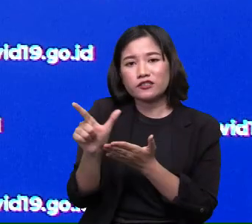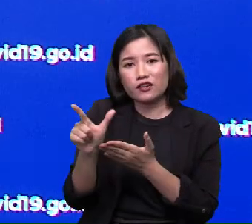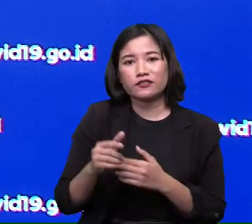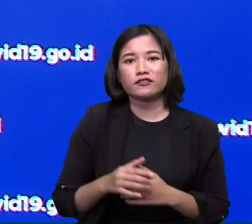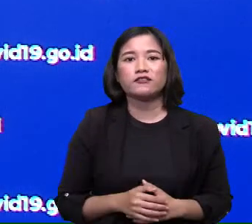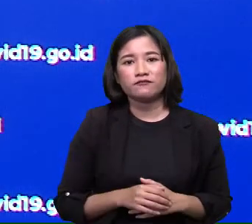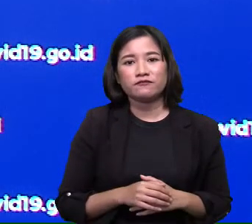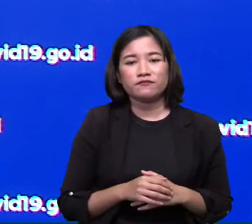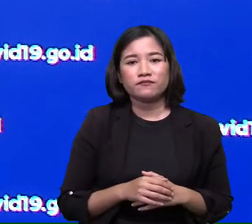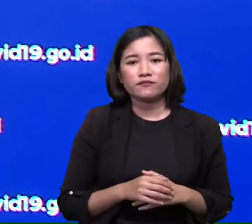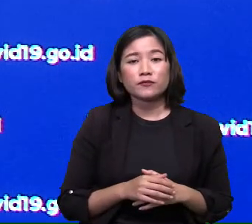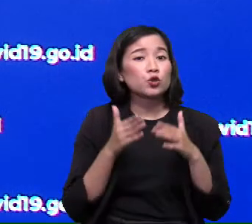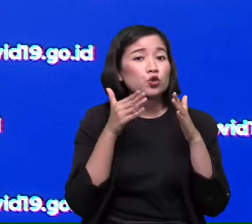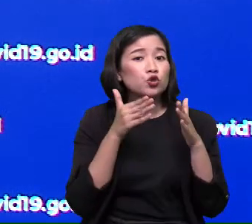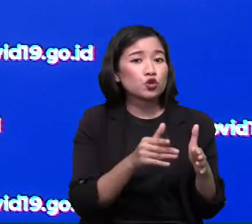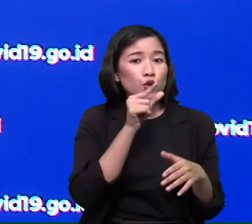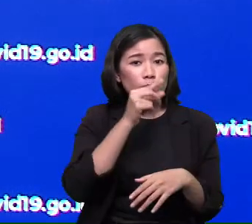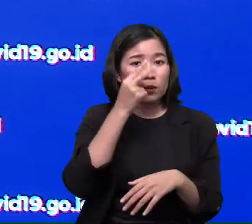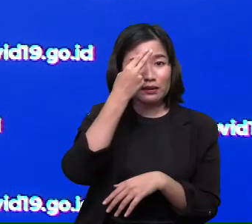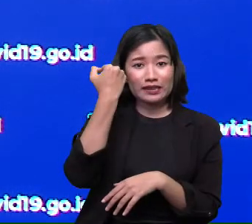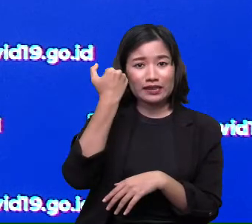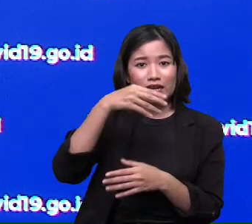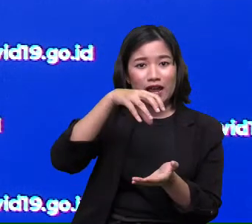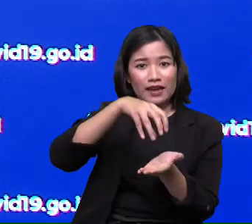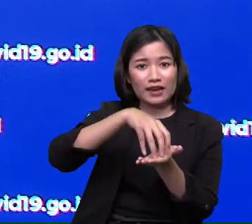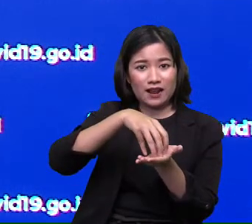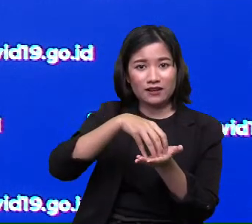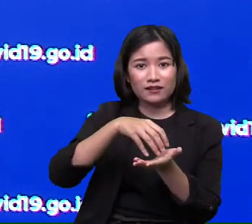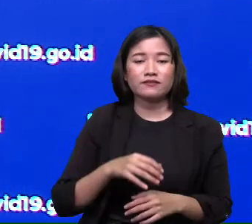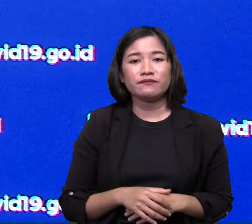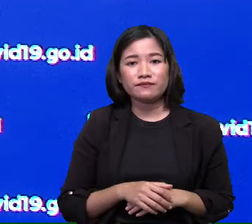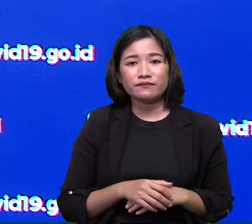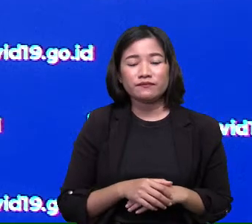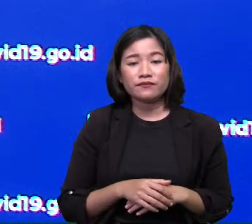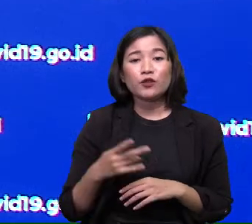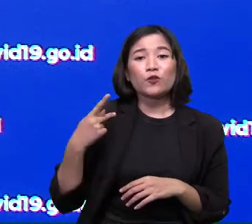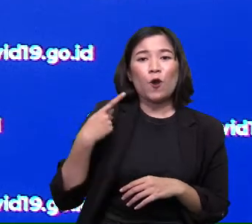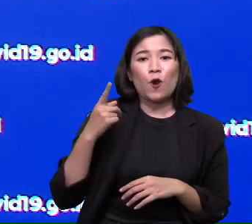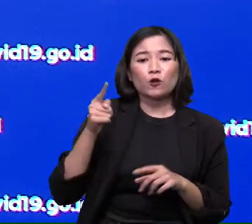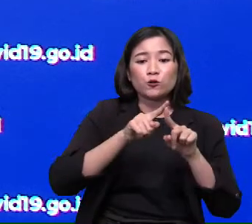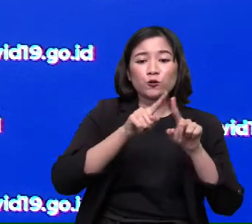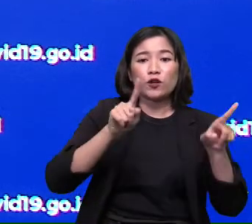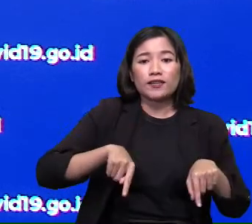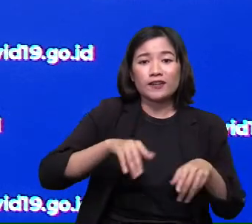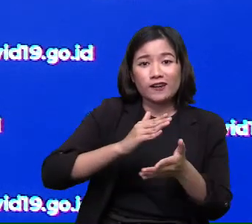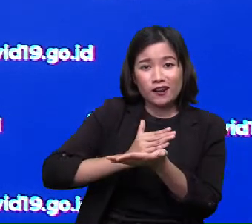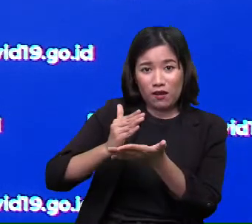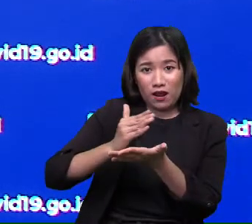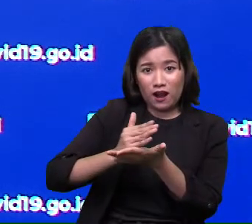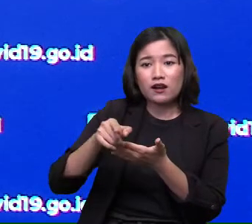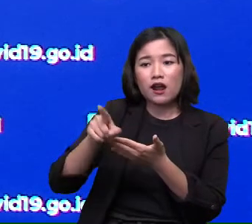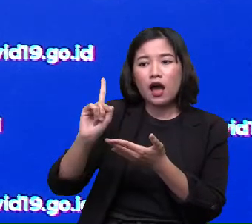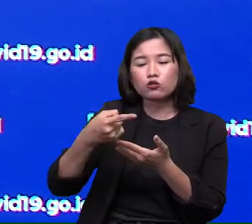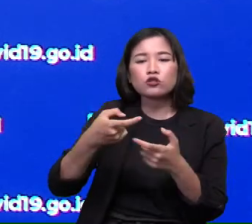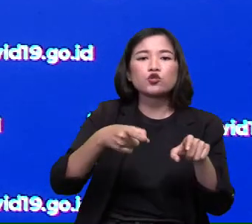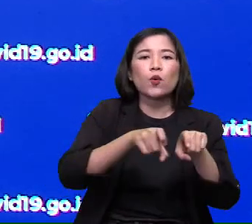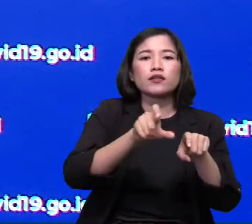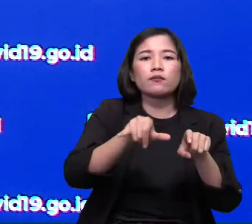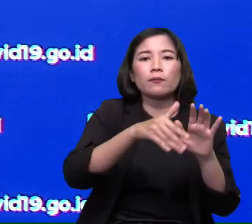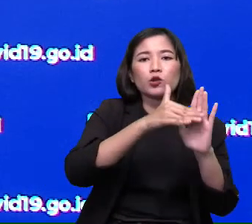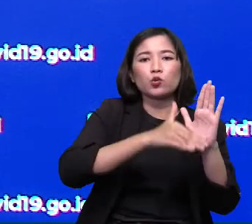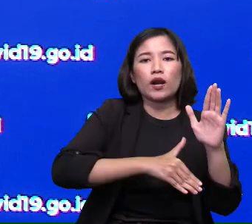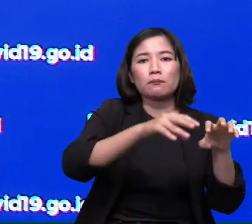khususnya kepada pemerintah daerah dimohon segera Menindaklanjuti surat edaran ini dengan peraturan daerah masing-masing